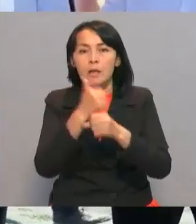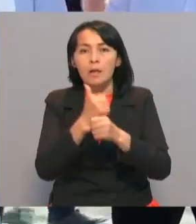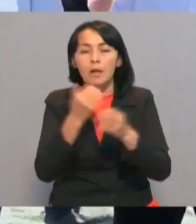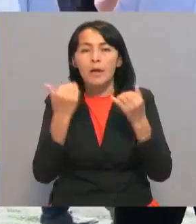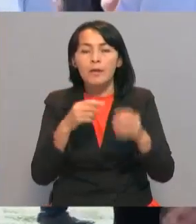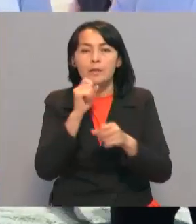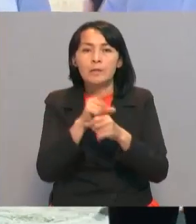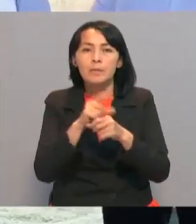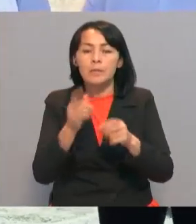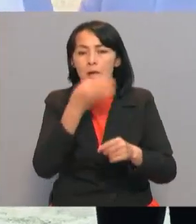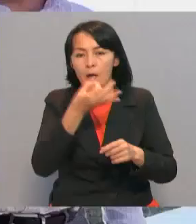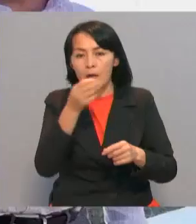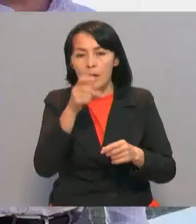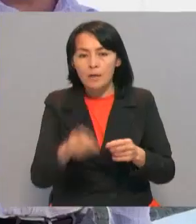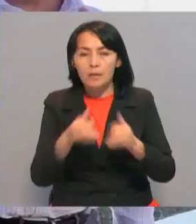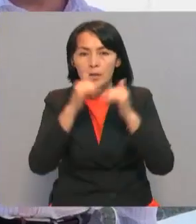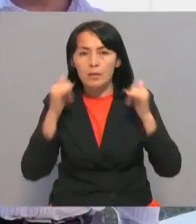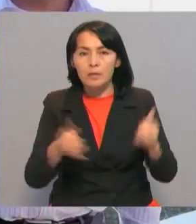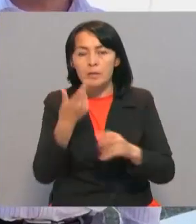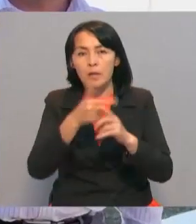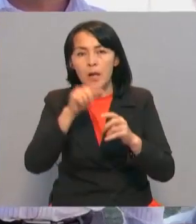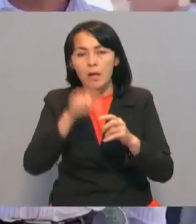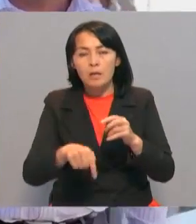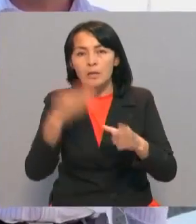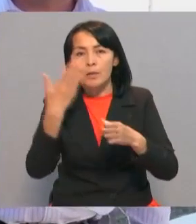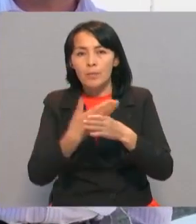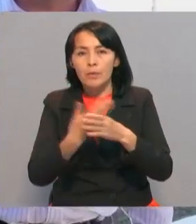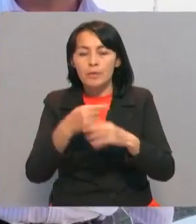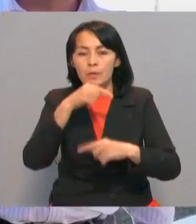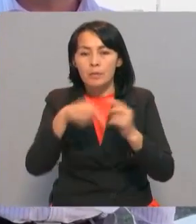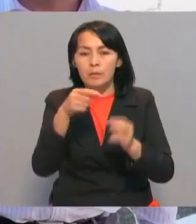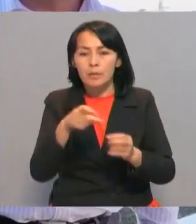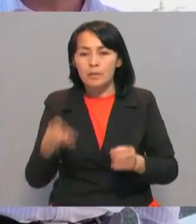драйверов, и поручил ответственным лицам развивать эту отрасль и оказывать поддержку предпринимательству.